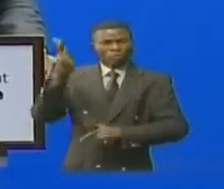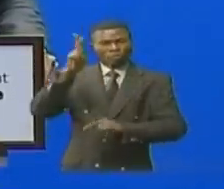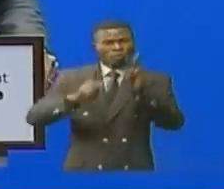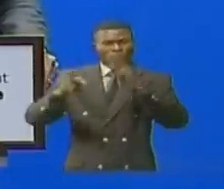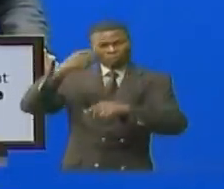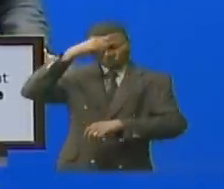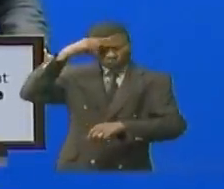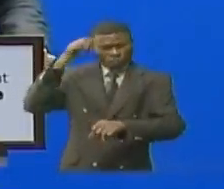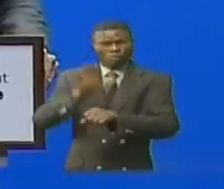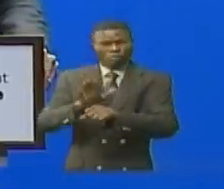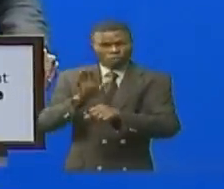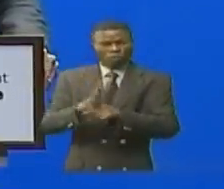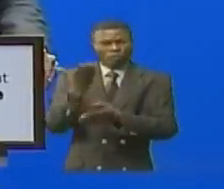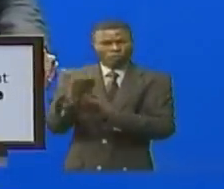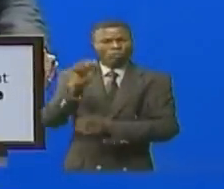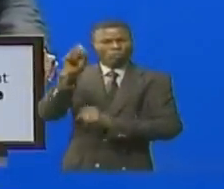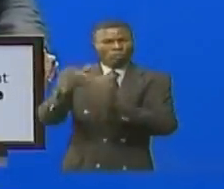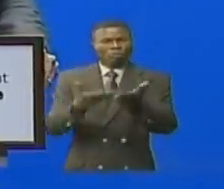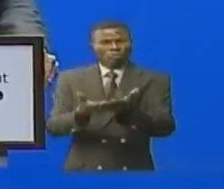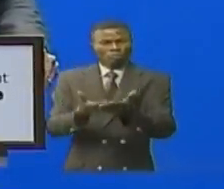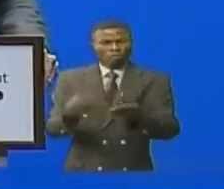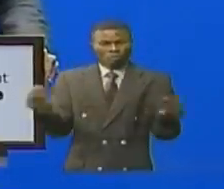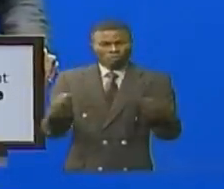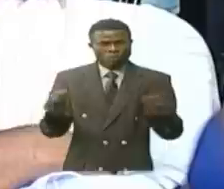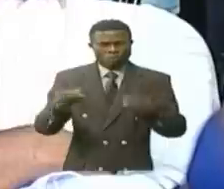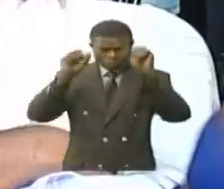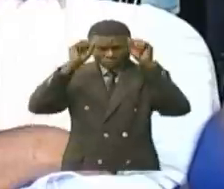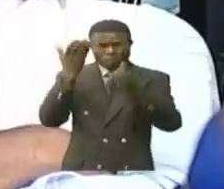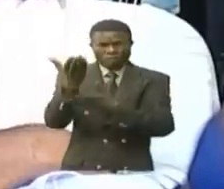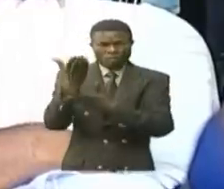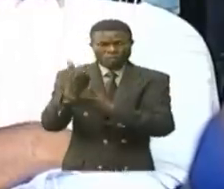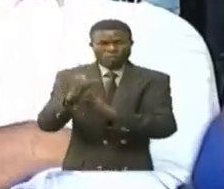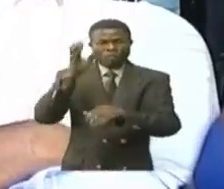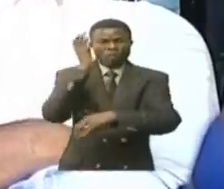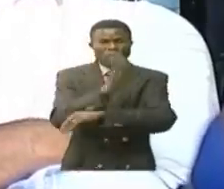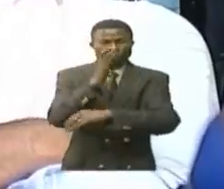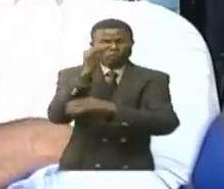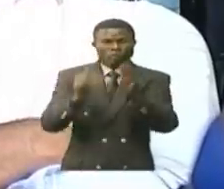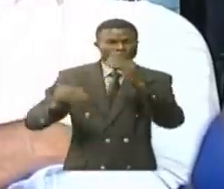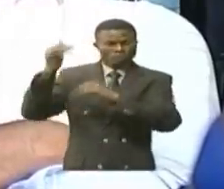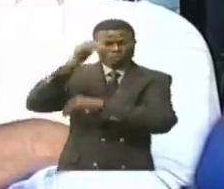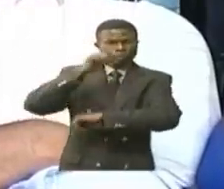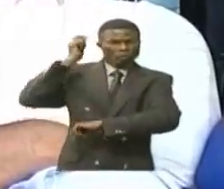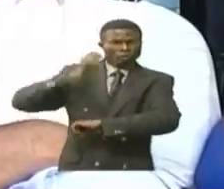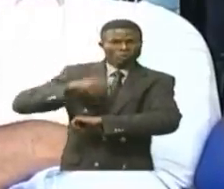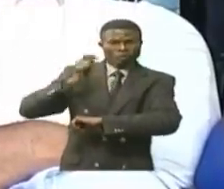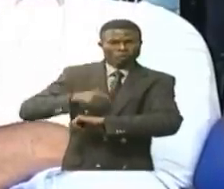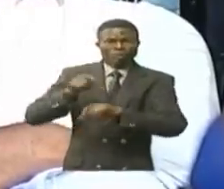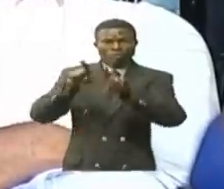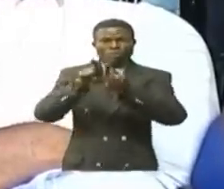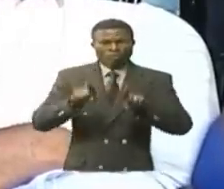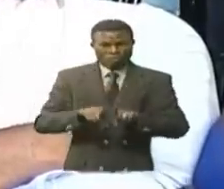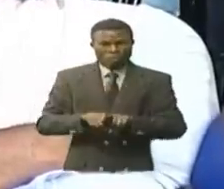en droit de lui poser des questions. C'est ainsi qu'il a interpellé les conseils supérieurs de la magistrature, mais aussi